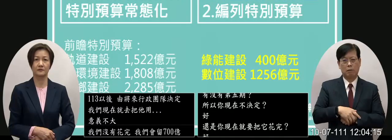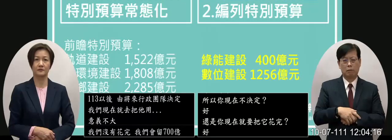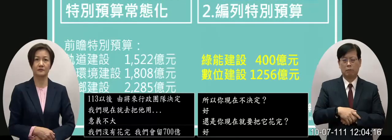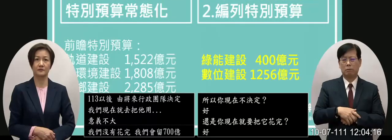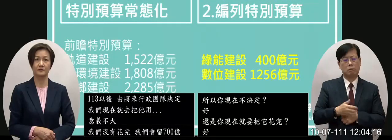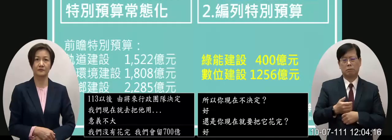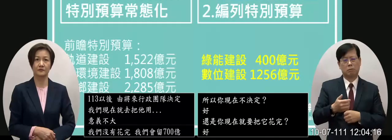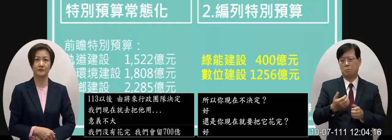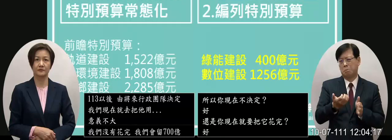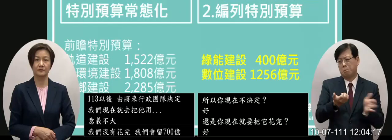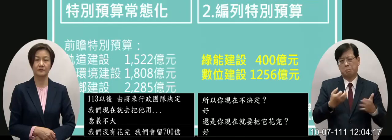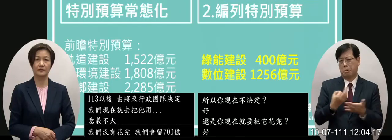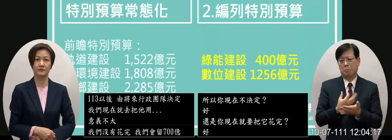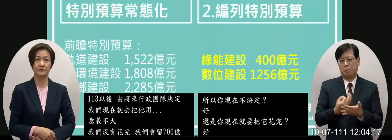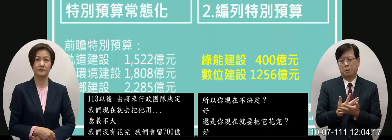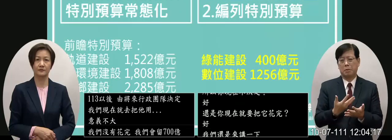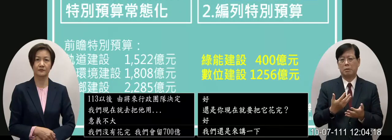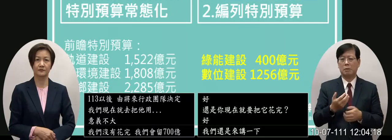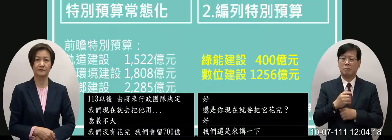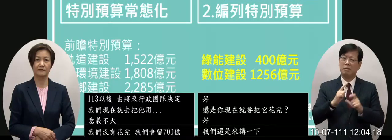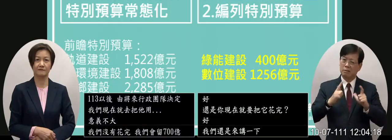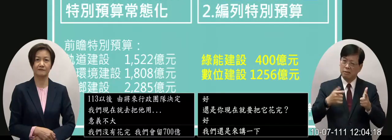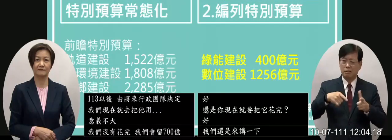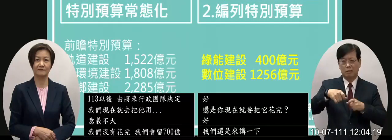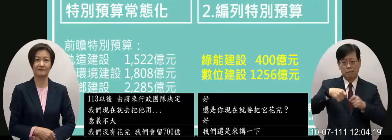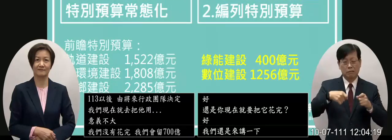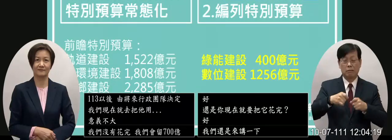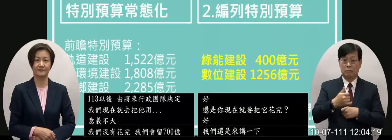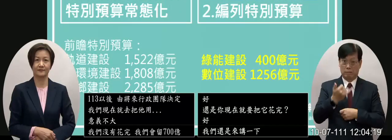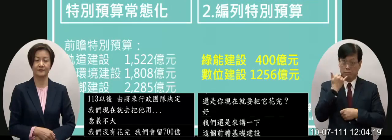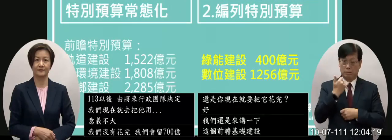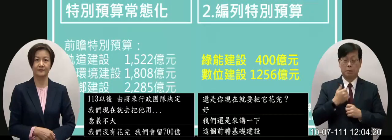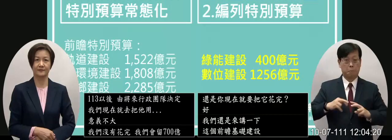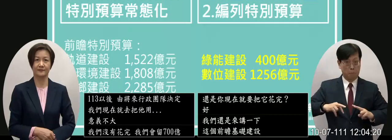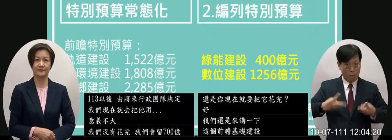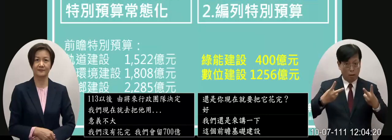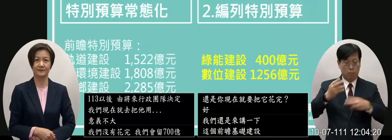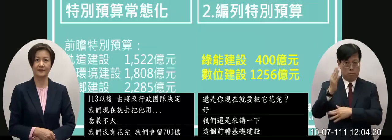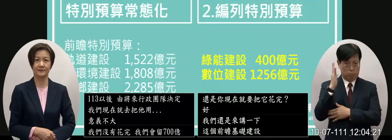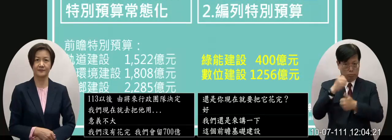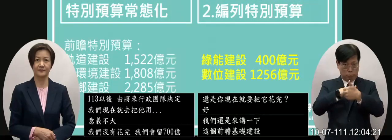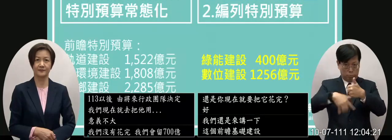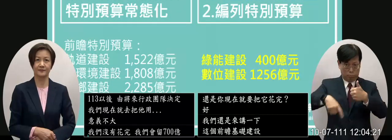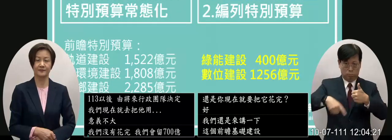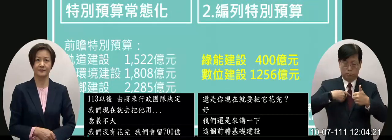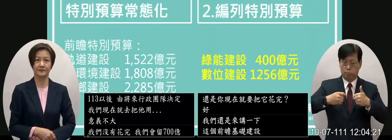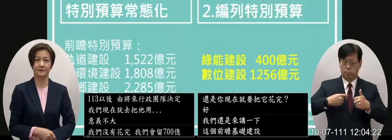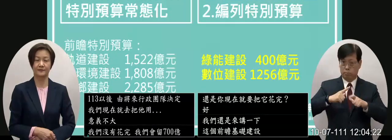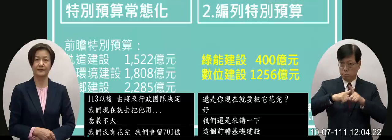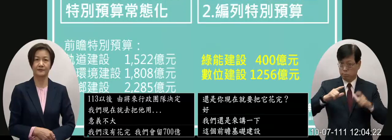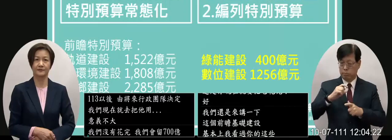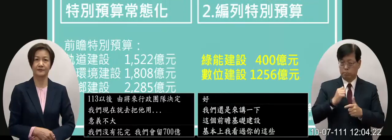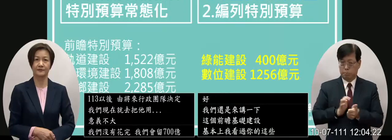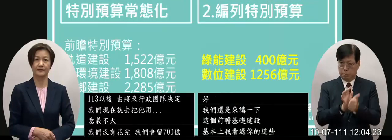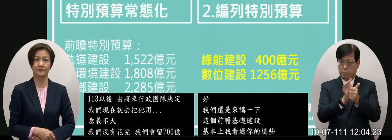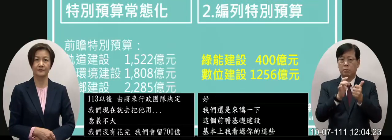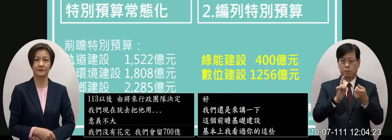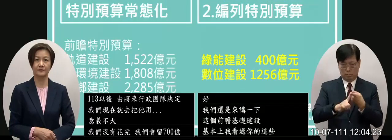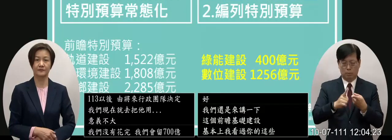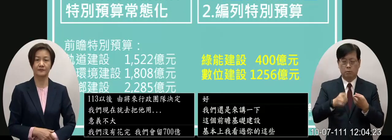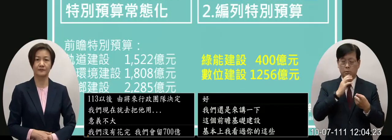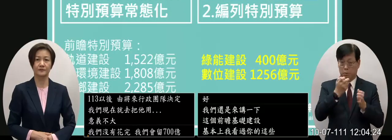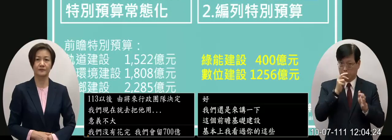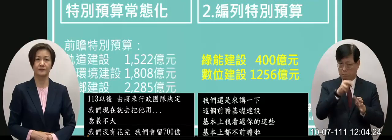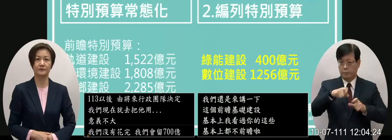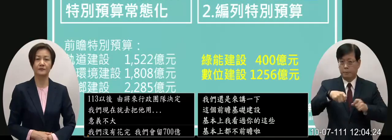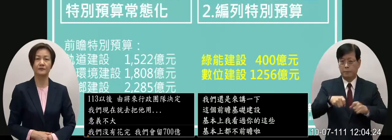前瞻了哈。大概前瞻计划应该是它要能够改变国家结构的这些变革才是一个。前